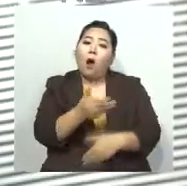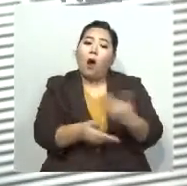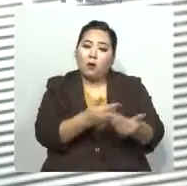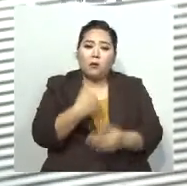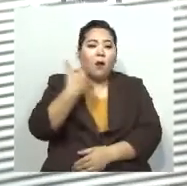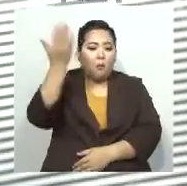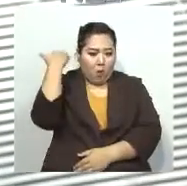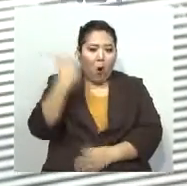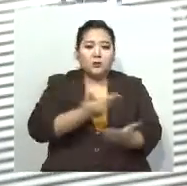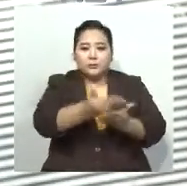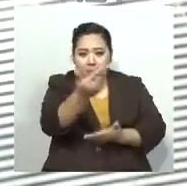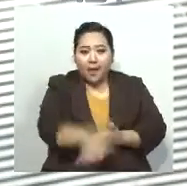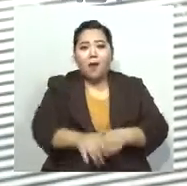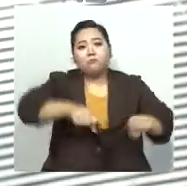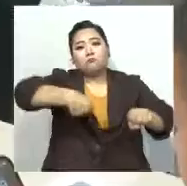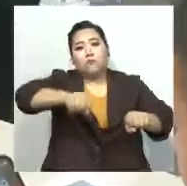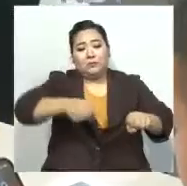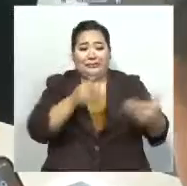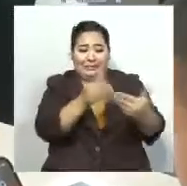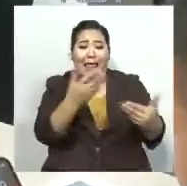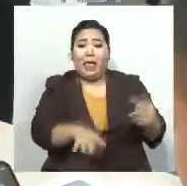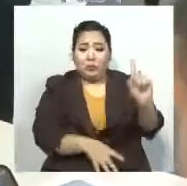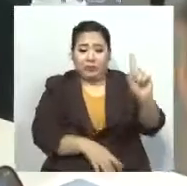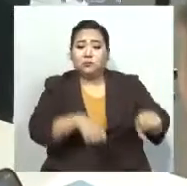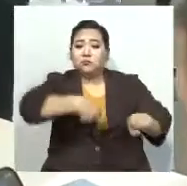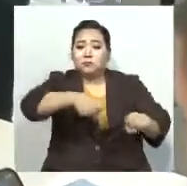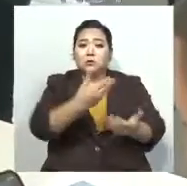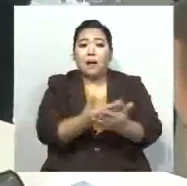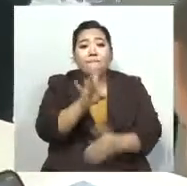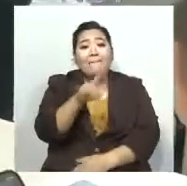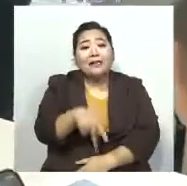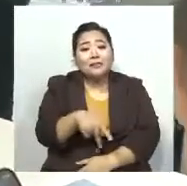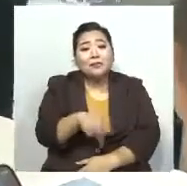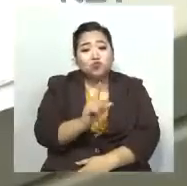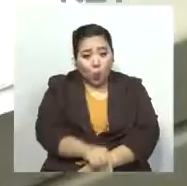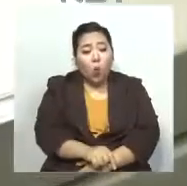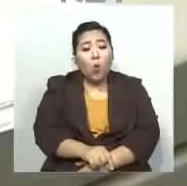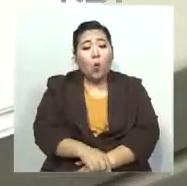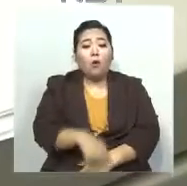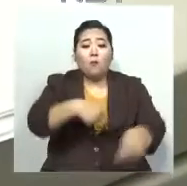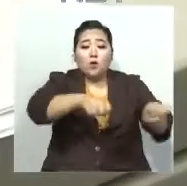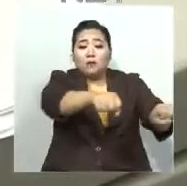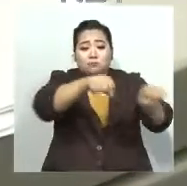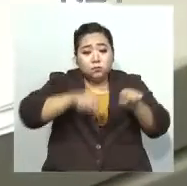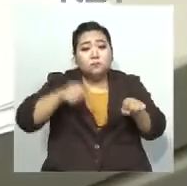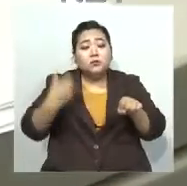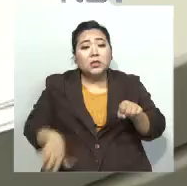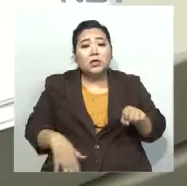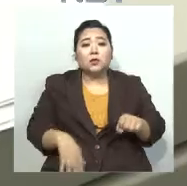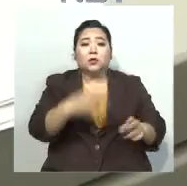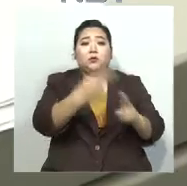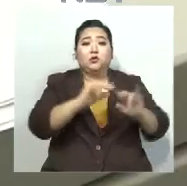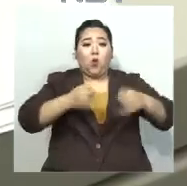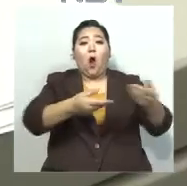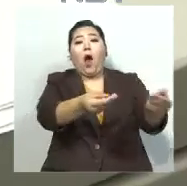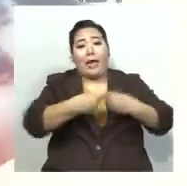คยซื้อรถจักรยานยนต์กับชายคนนี้มาแล้วนะครับในราคา 8,000 บาทซึ่งที่ผ่านมาก็ได้รถมาจริงแล้วก็โอนกรรมสิทธิ์ได้จริง